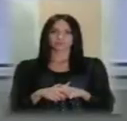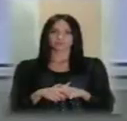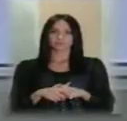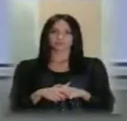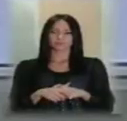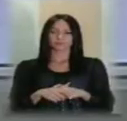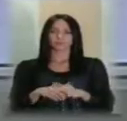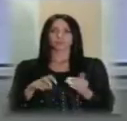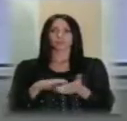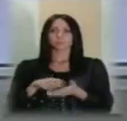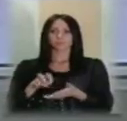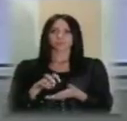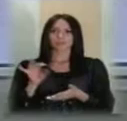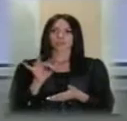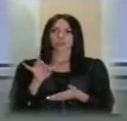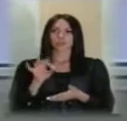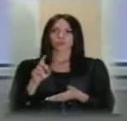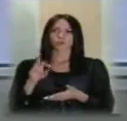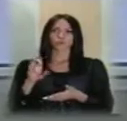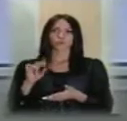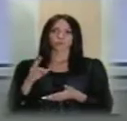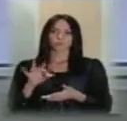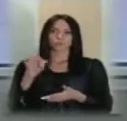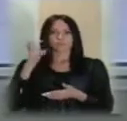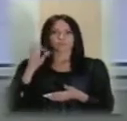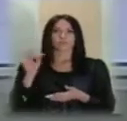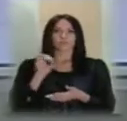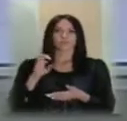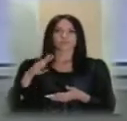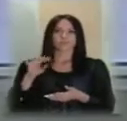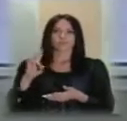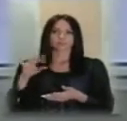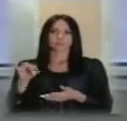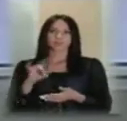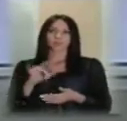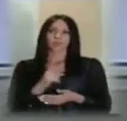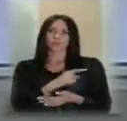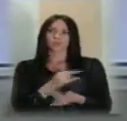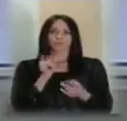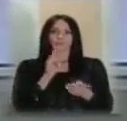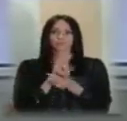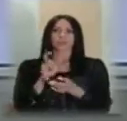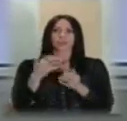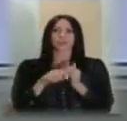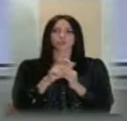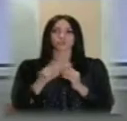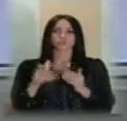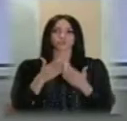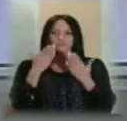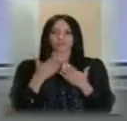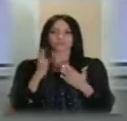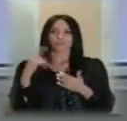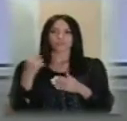Письменники Ірен Роздобудько з Києва та Євген Стеблівський з Одеси сьогодні зустрілись з херсонськими читачами в обласній бібліотеці для юнацтва імені